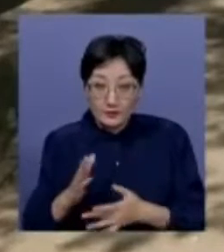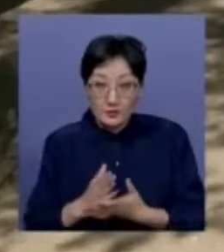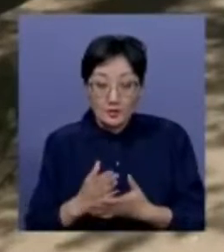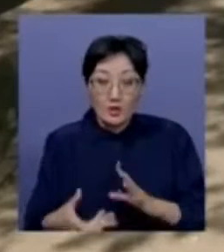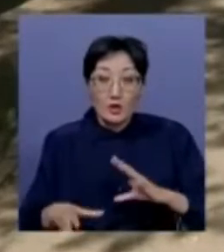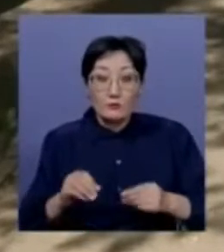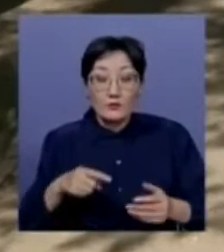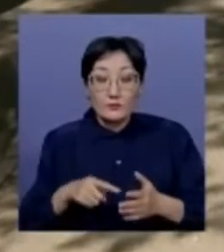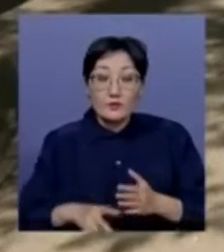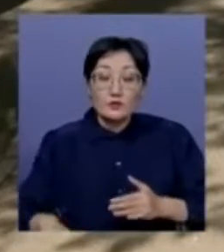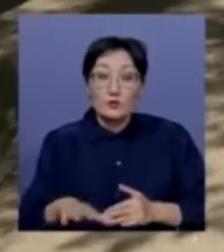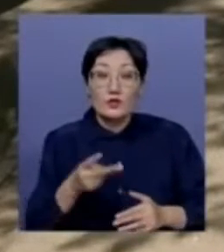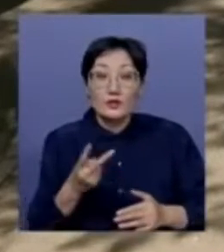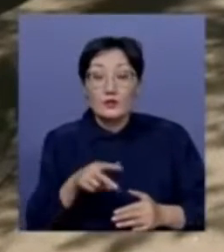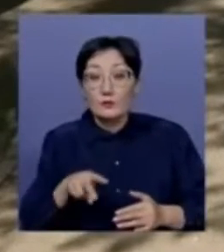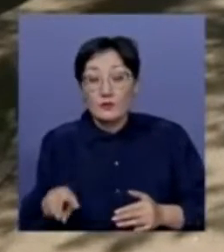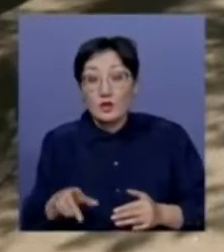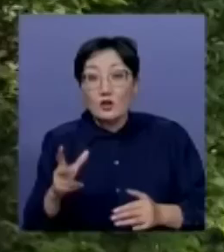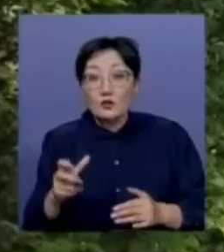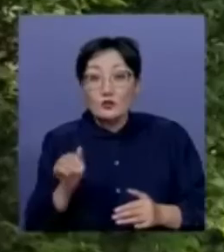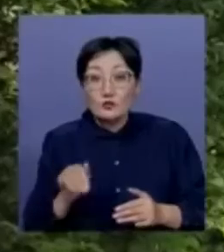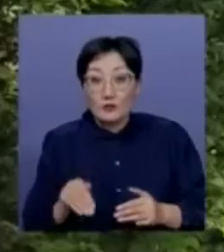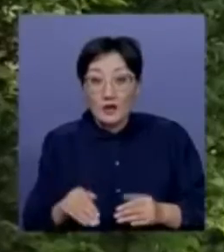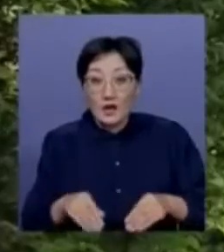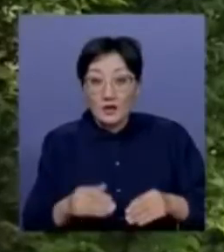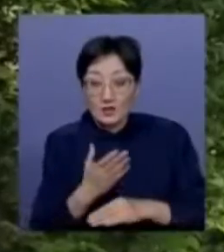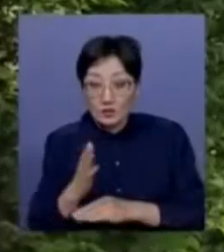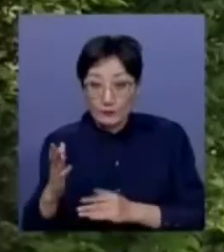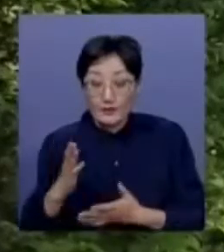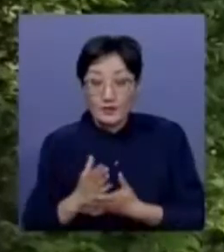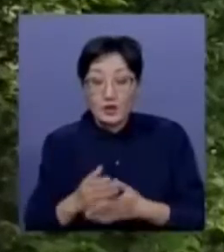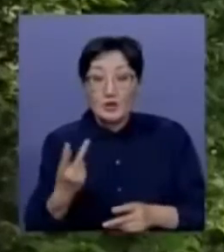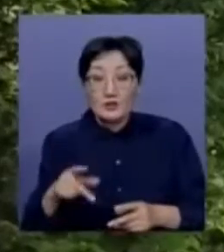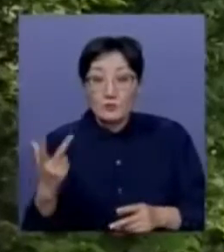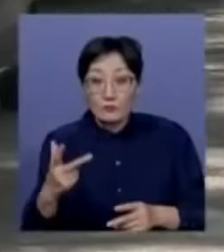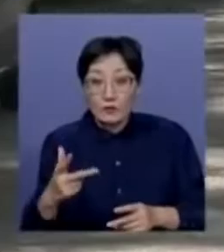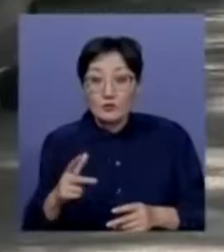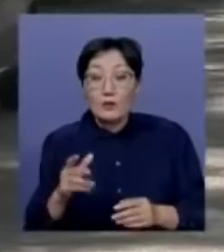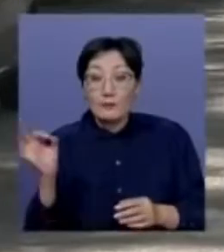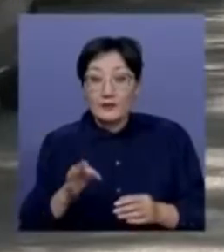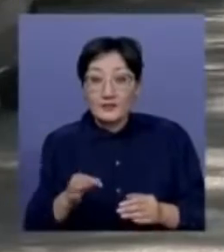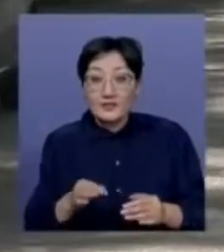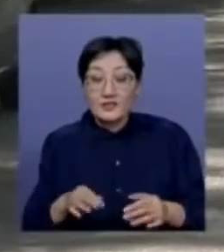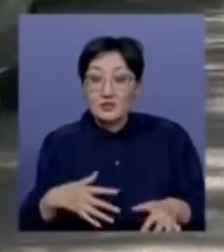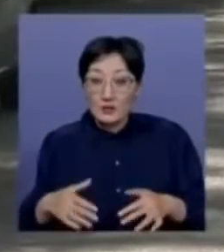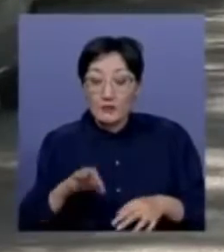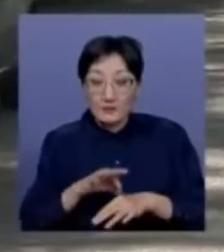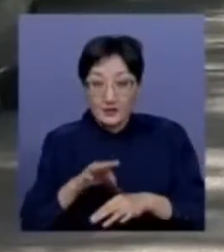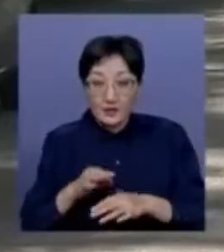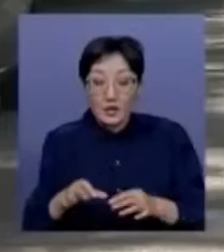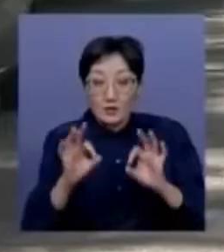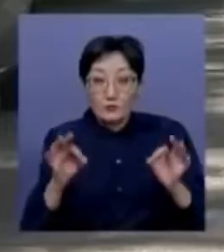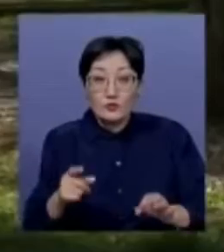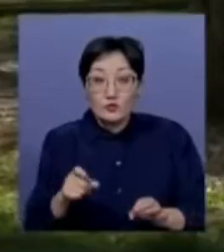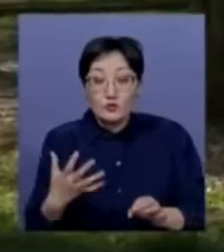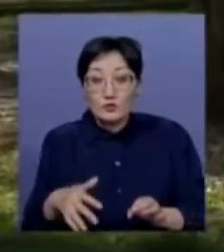жалпы шаһар аумағында 2 миллион 300 мың ағаш өседі, десе де оның 23% қурап әлсіреген. Ал 2019 жылы күзде 135